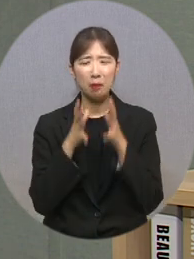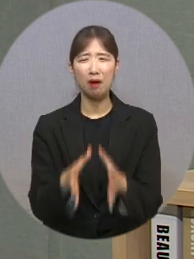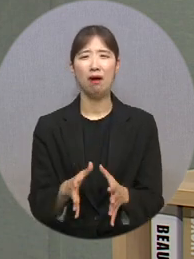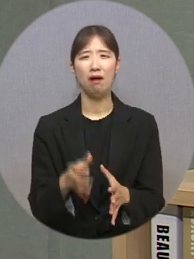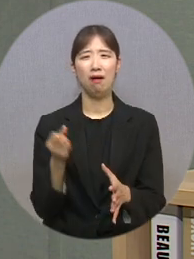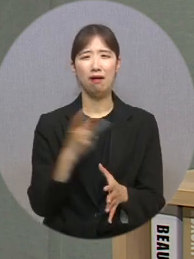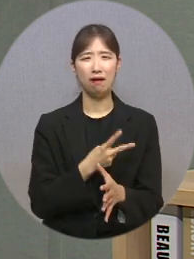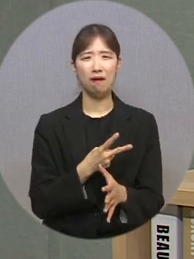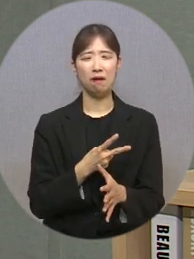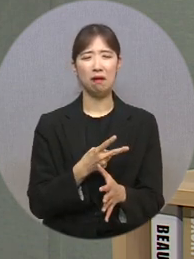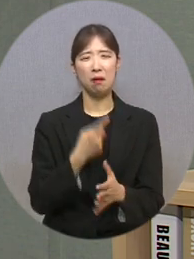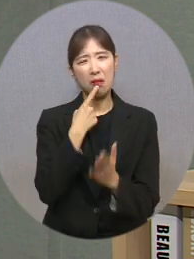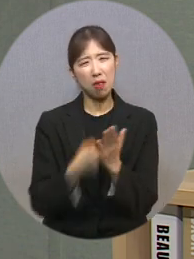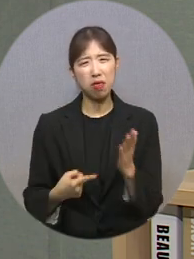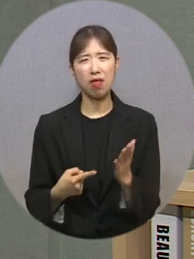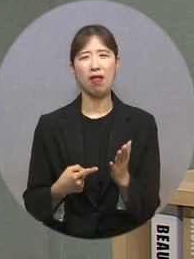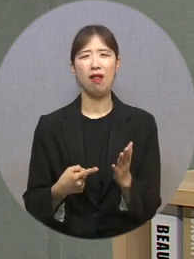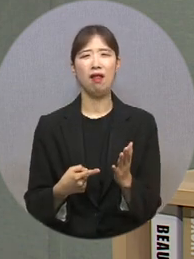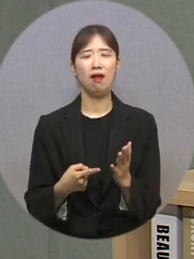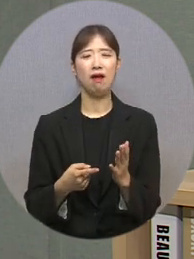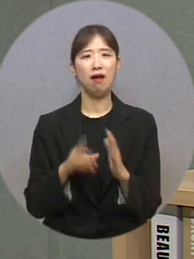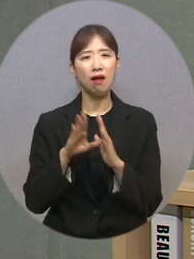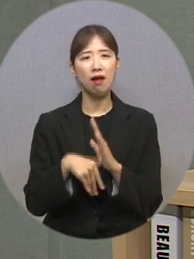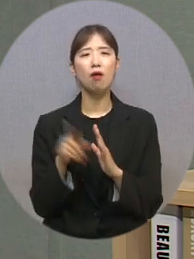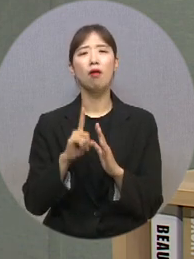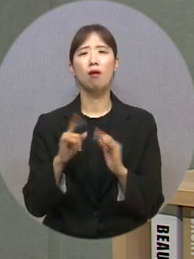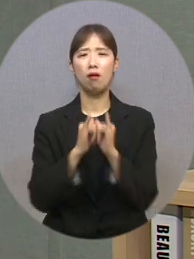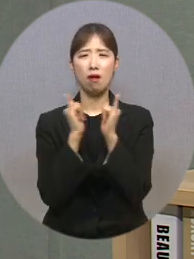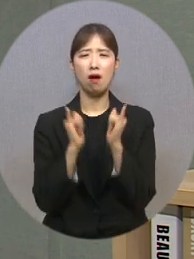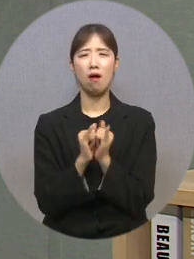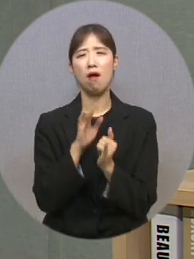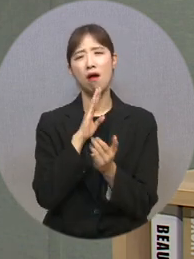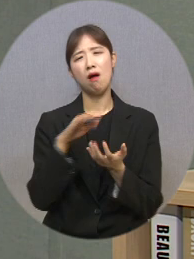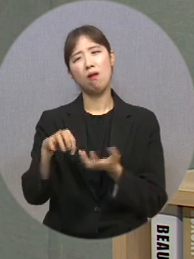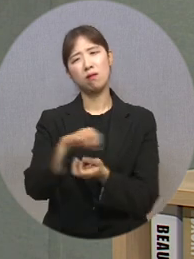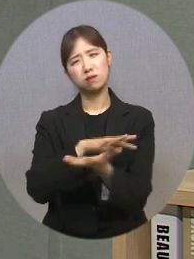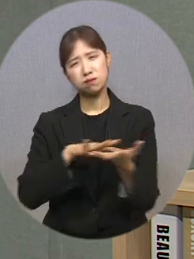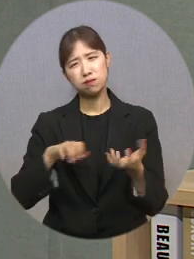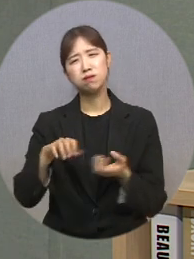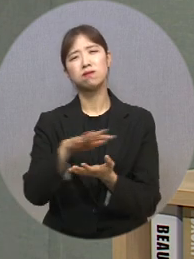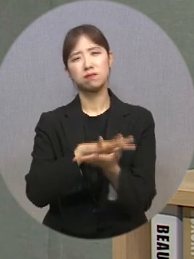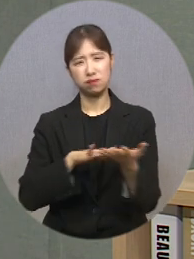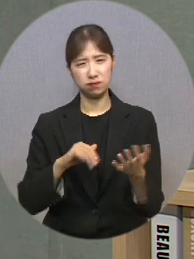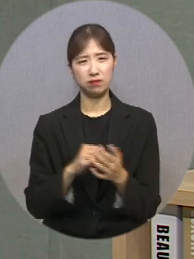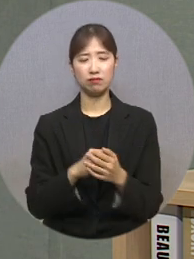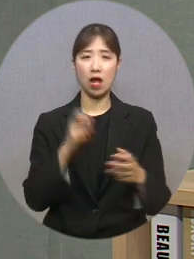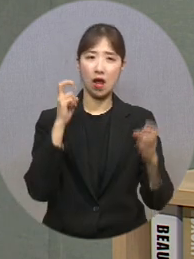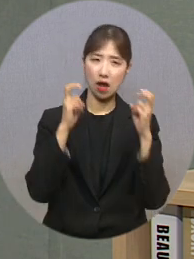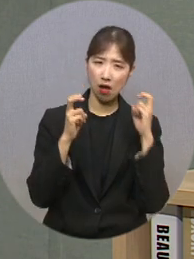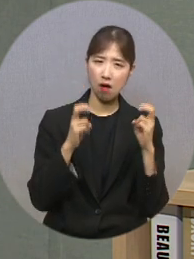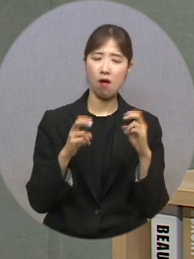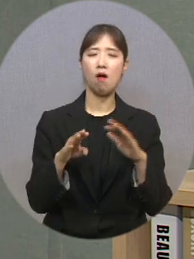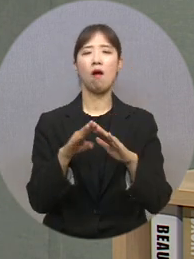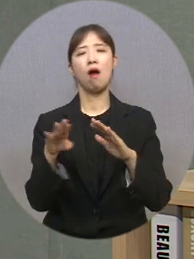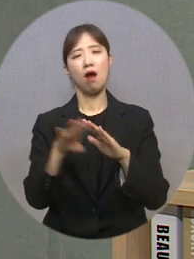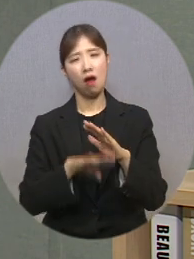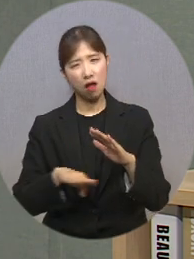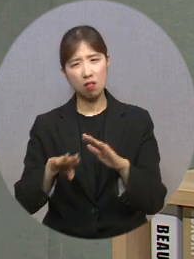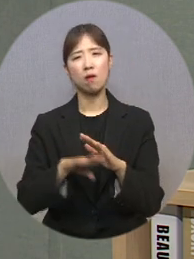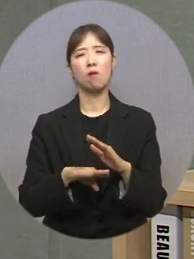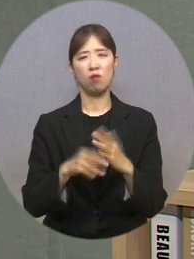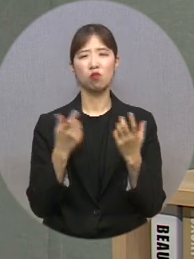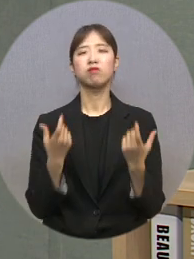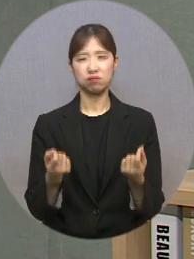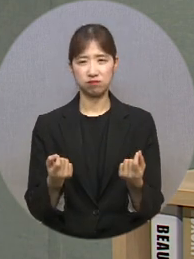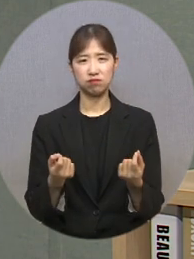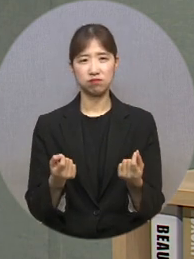물적인 피해를 입게 될 때 사회가 굉장히 혼란해집니다. 기업도 그렇고 가정도 그렇고 이런